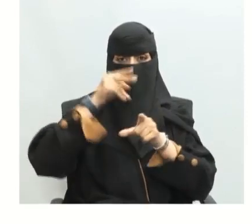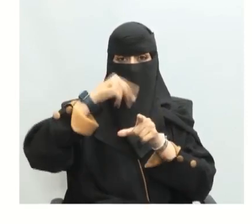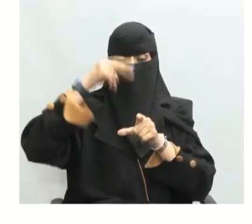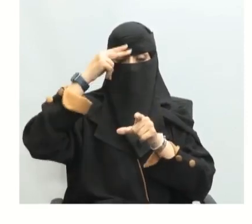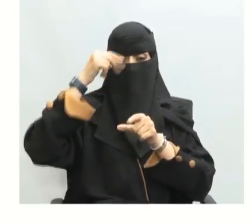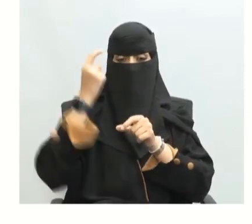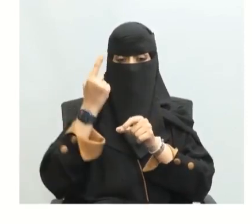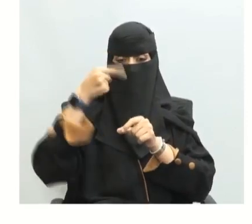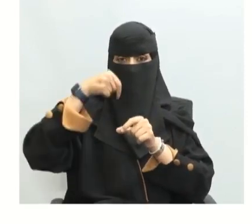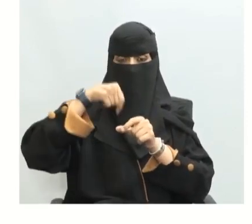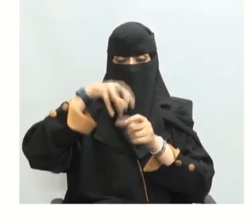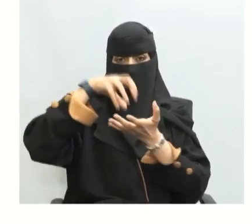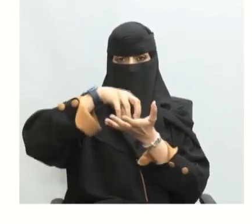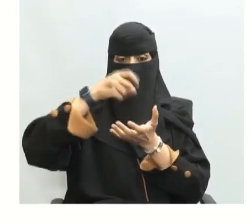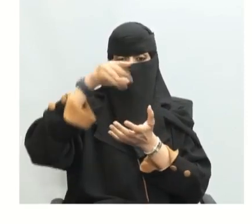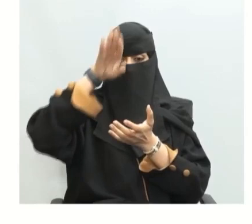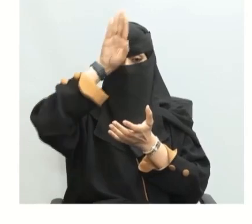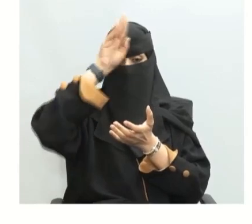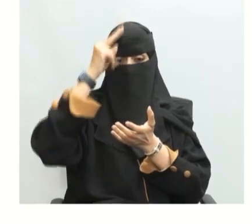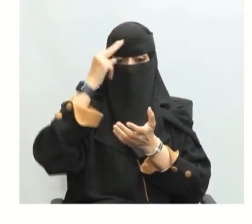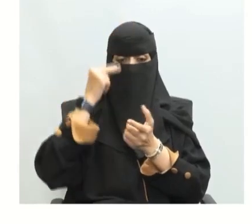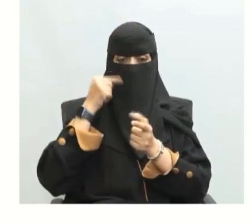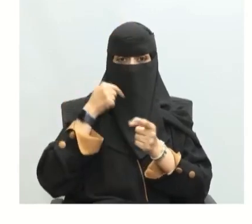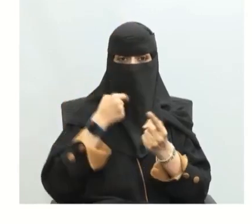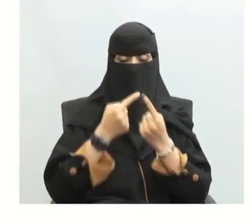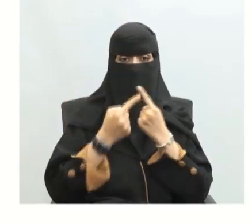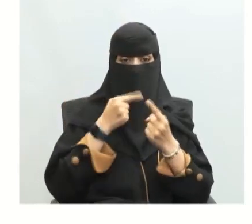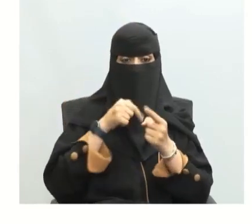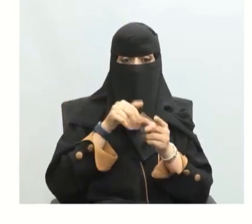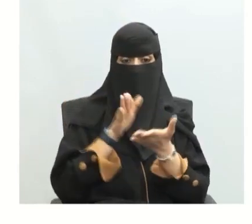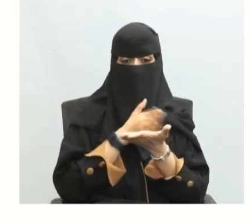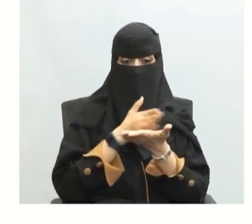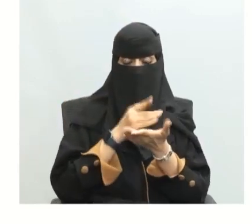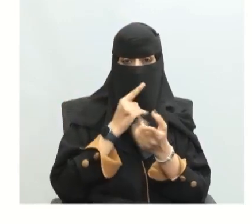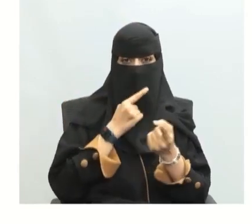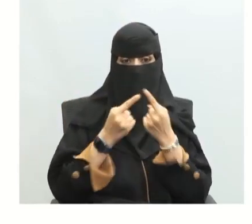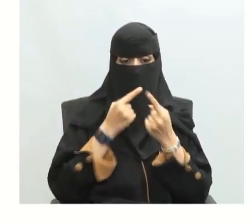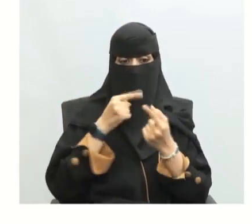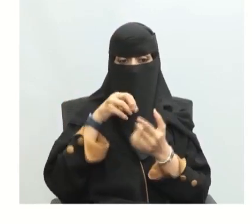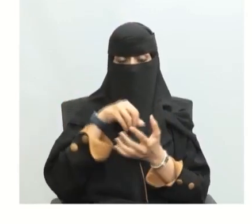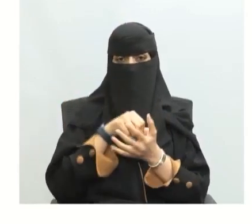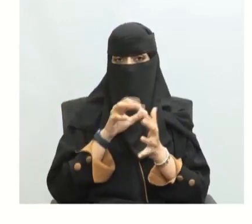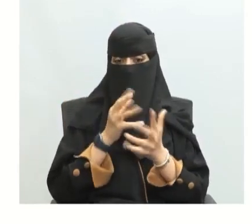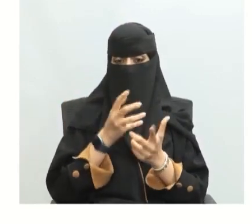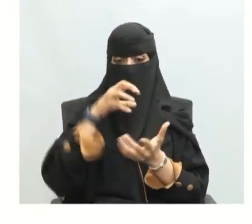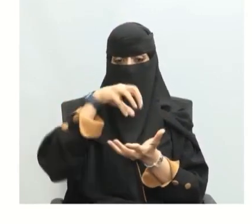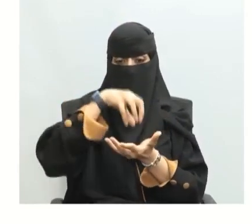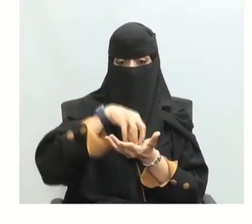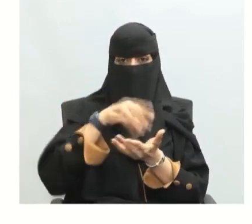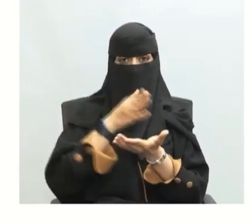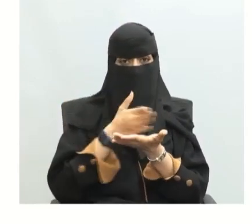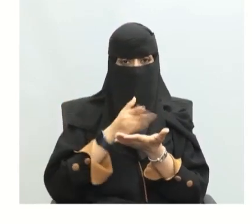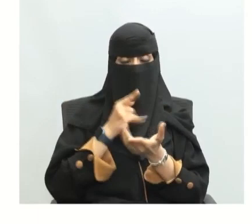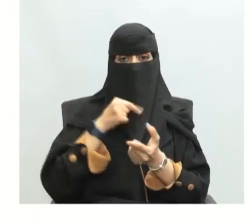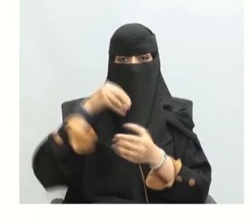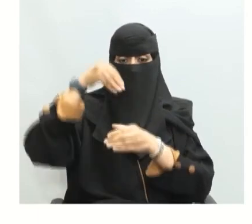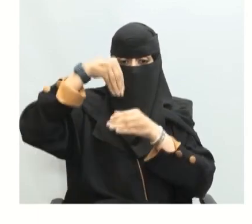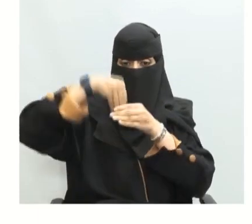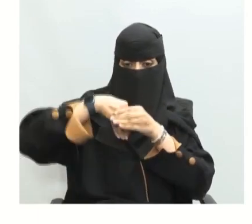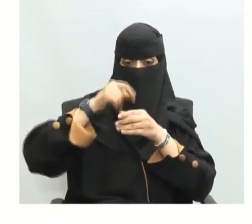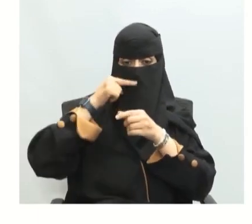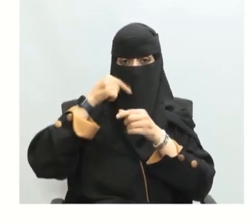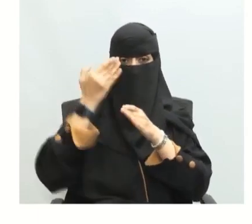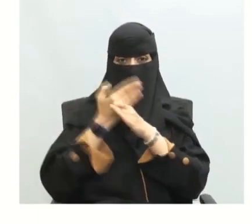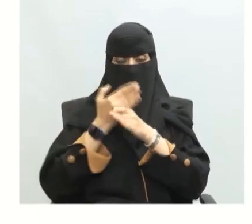العزيز للحوار فراغي لمناقشه اذا لمناقشه واقع فراغ والغلو